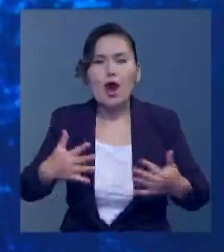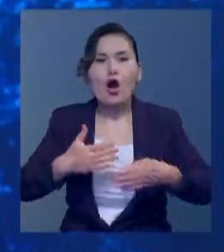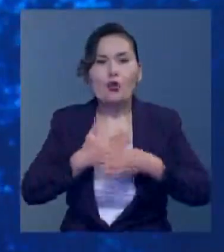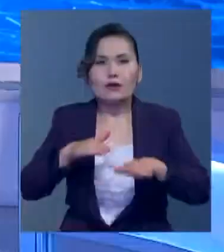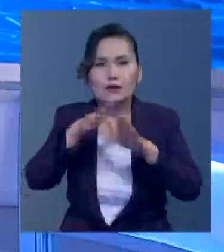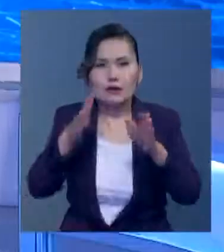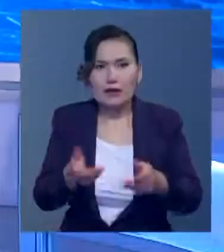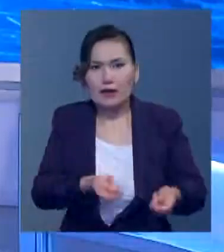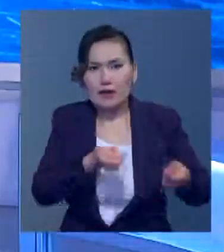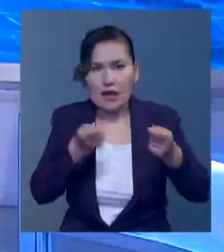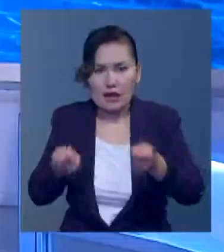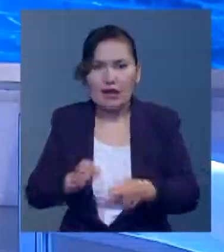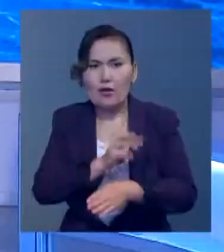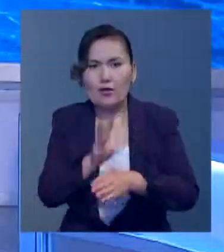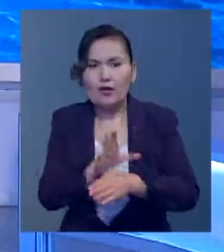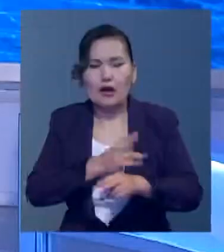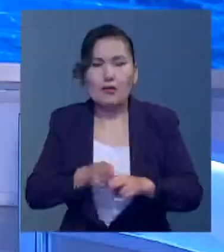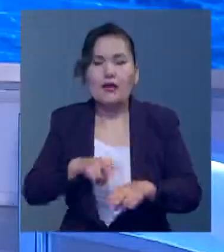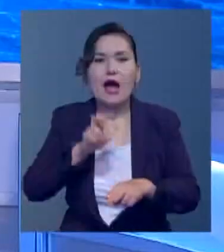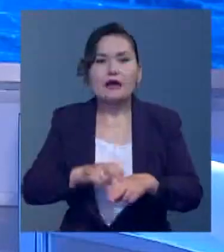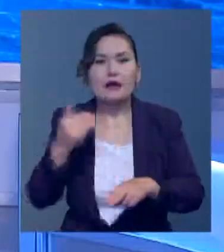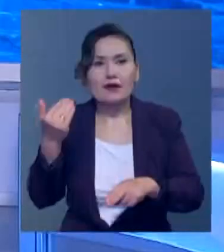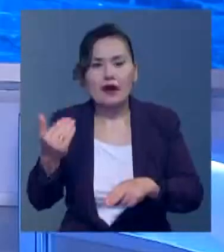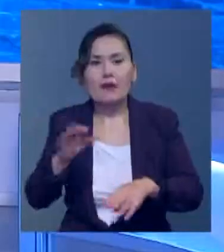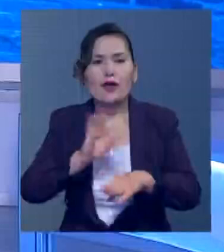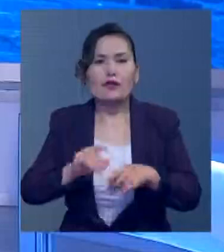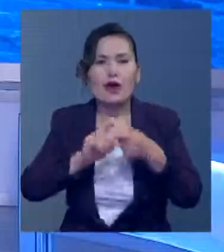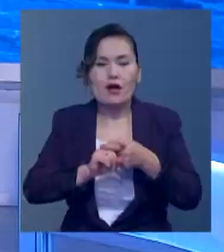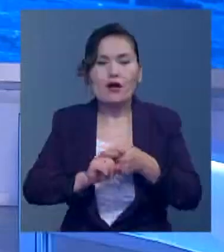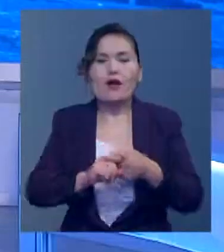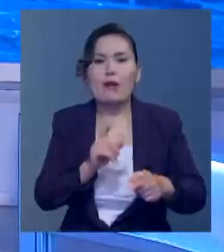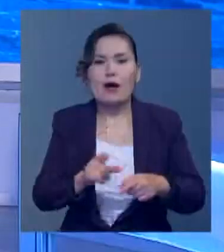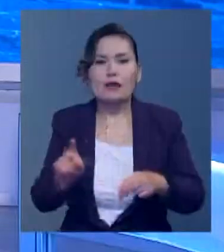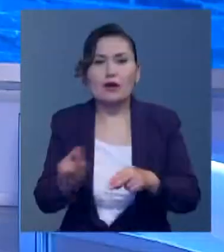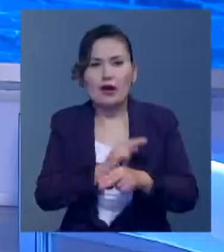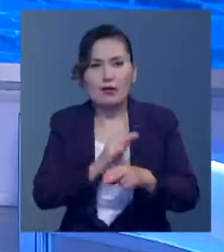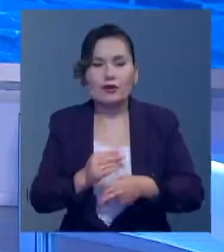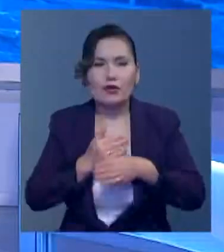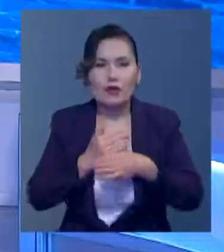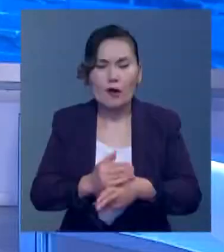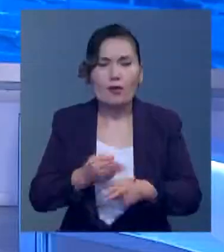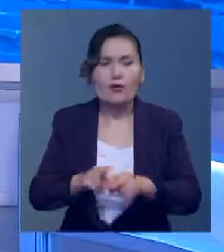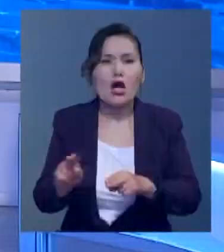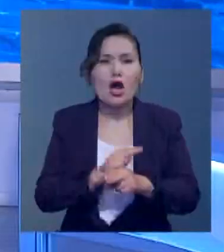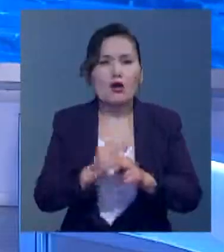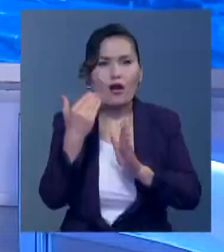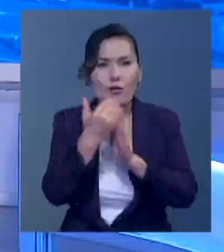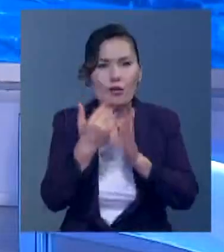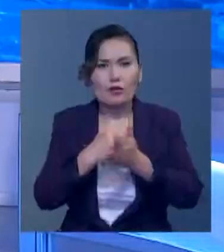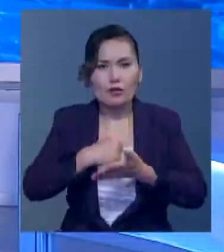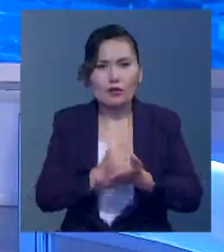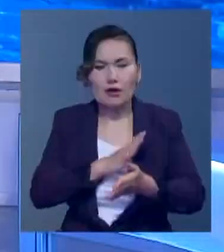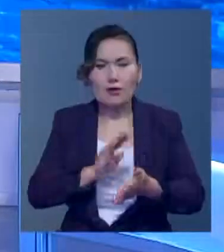орнатқан. Ал дәрігерлер өз кезегінде коронавирус инфекциясы шалдыққан жағдайы ауыр науқастарды емдеудің 3 кезеңін ұсынып